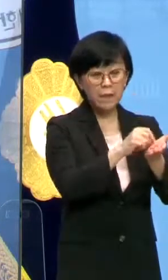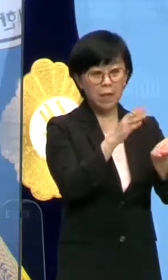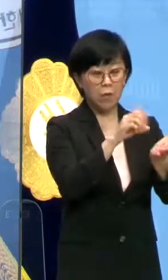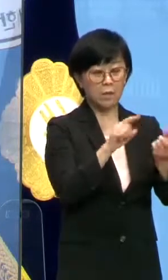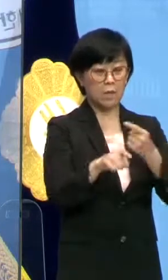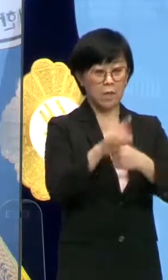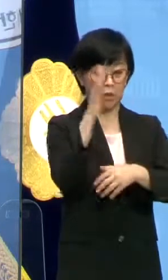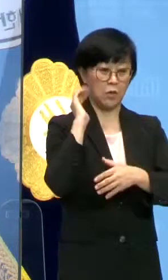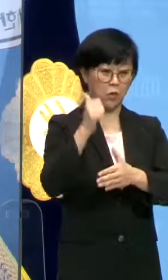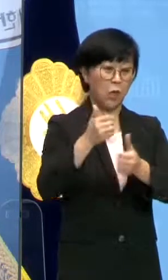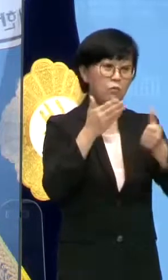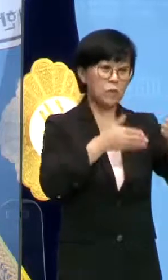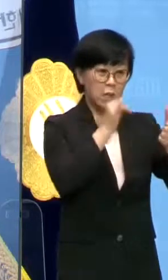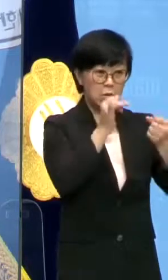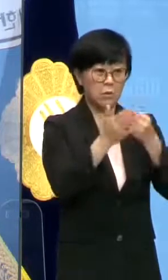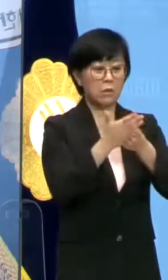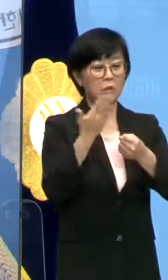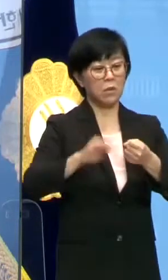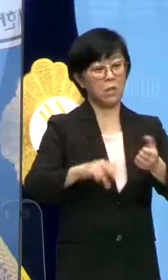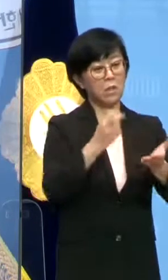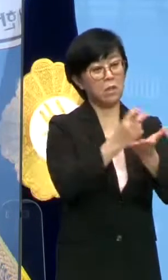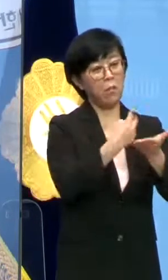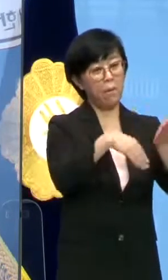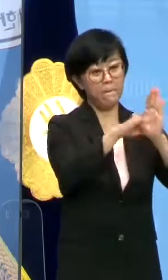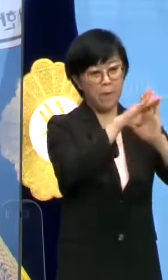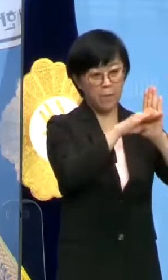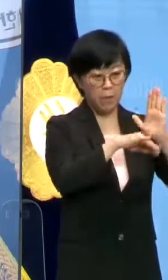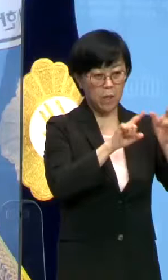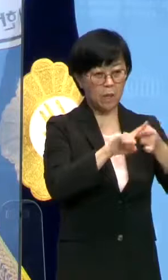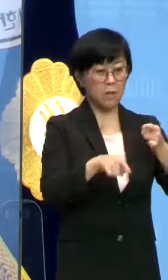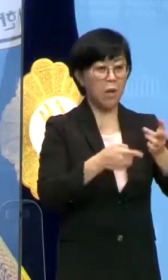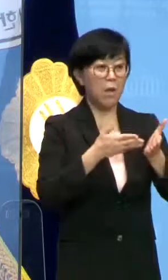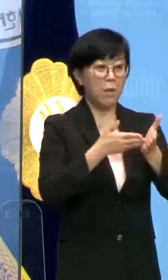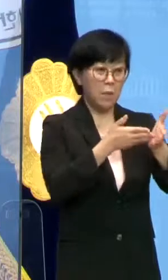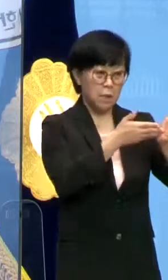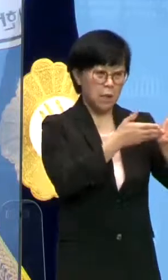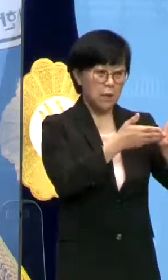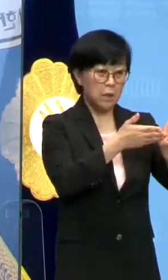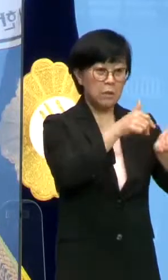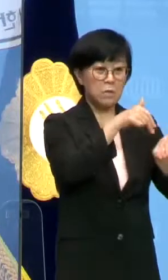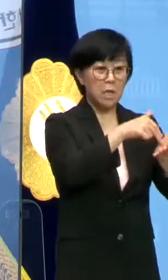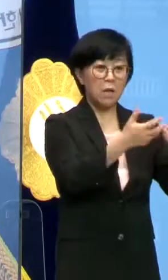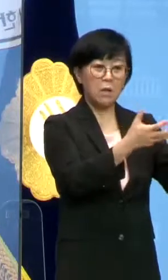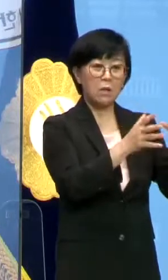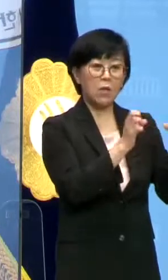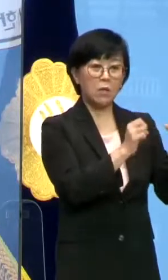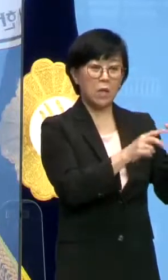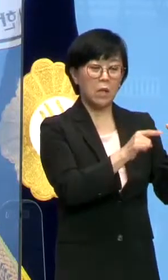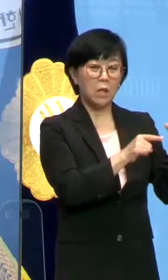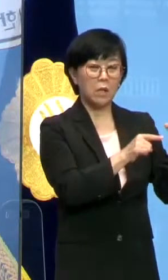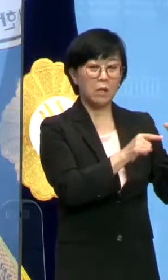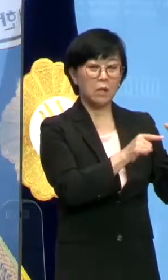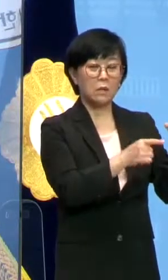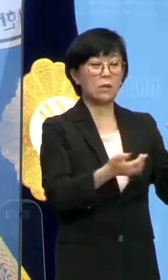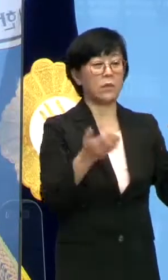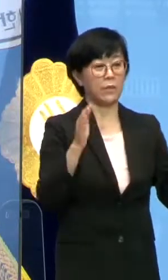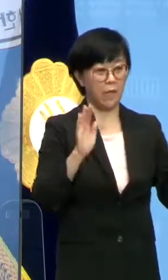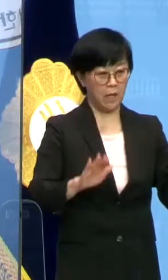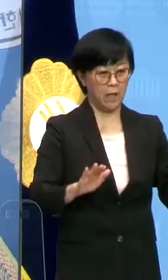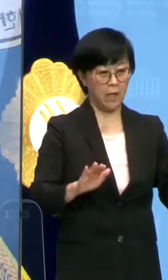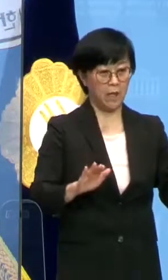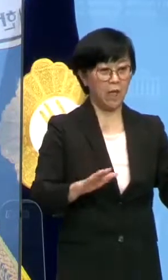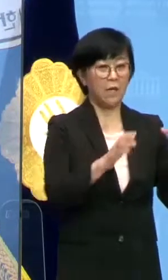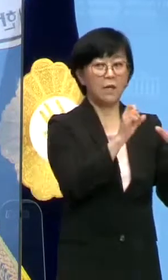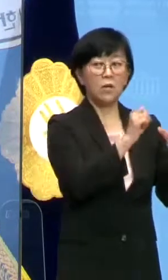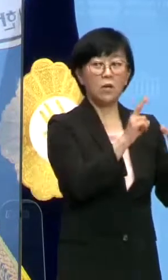당부 까지 있는 상황에서 그 방안을 누구보다 먼저 강구해야 할 당사자는 집권여당 입니다 그럼에도